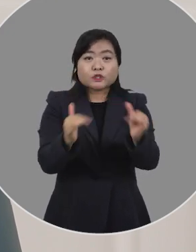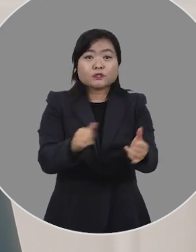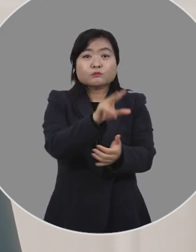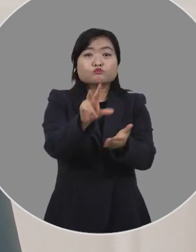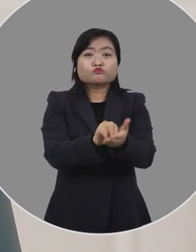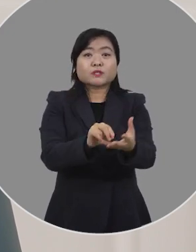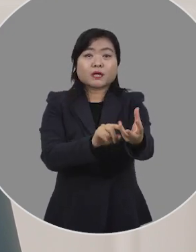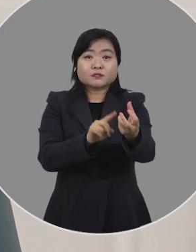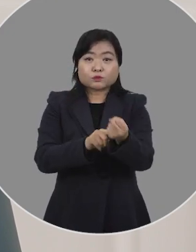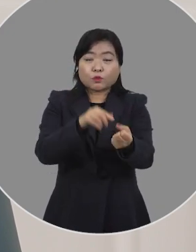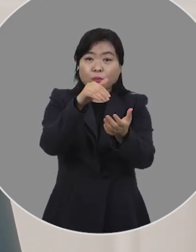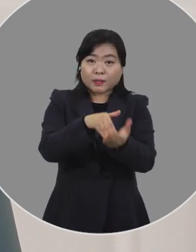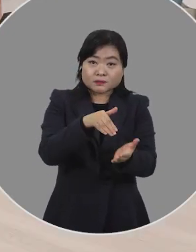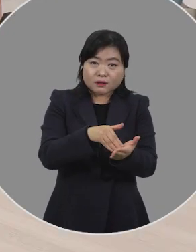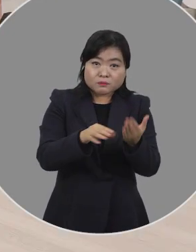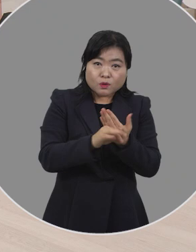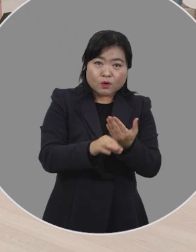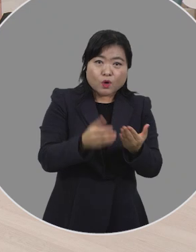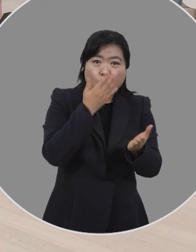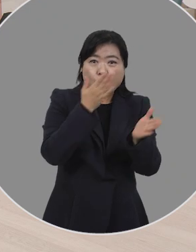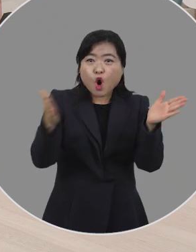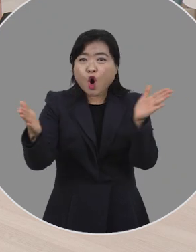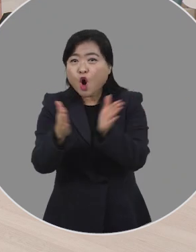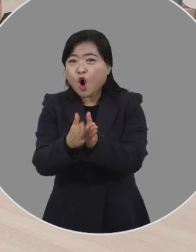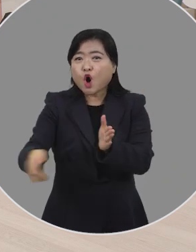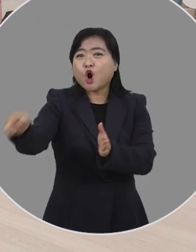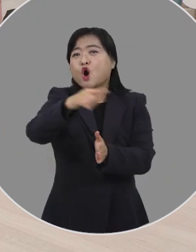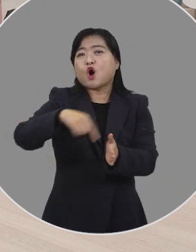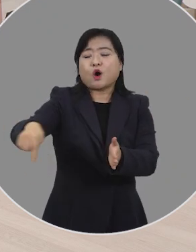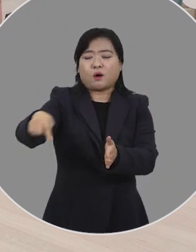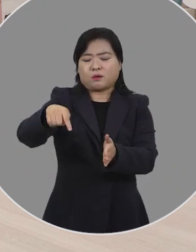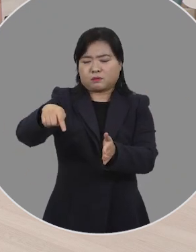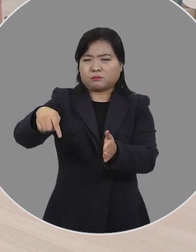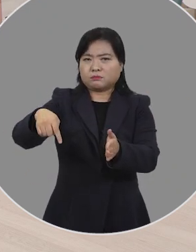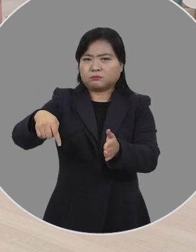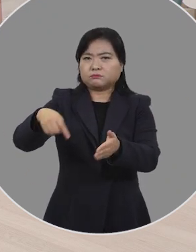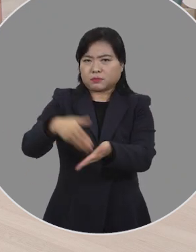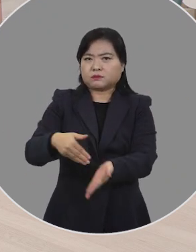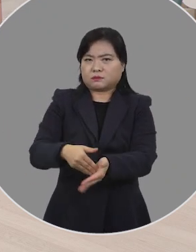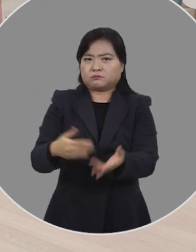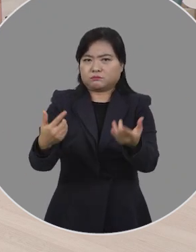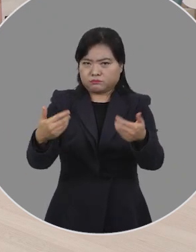겪은 문제 가지고 반성하면 공용 면역죄가 될 수도 있죠.